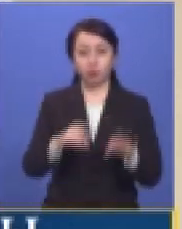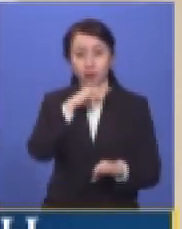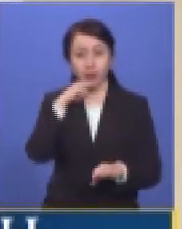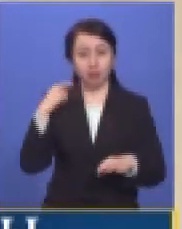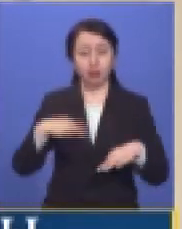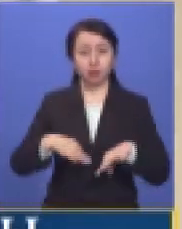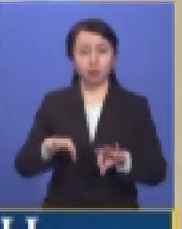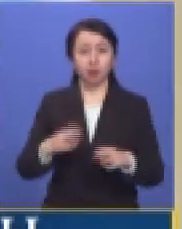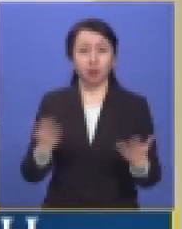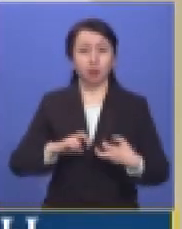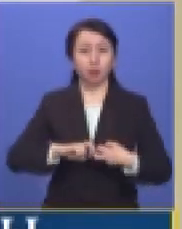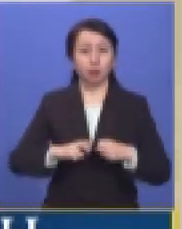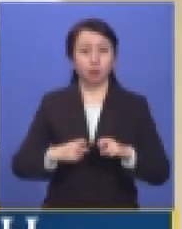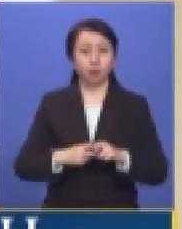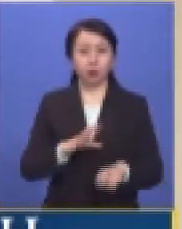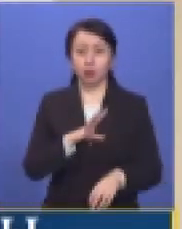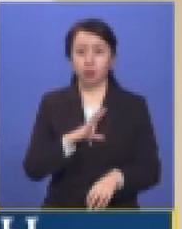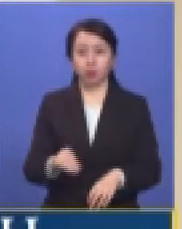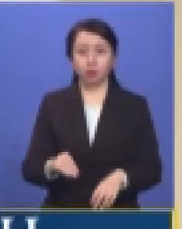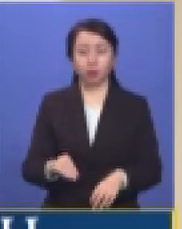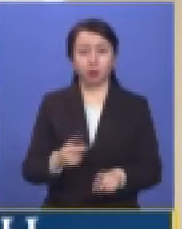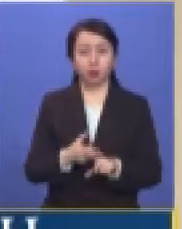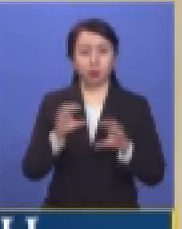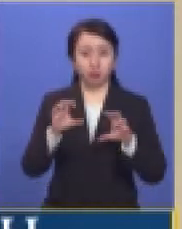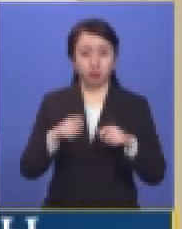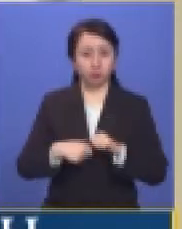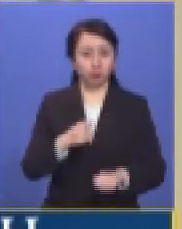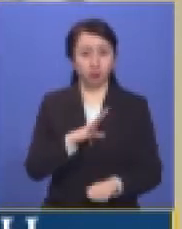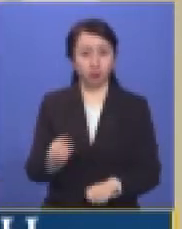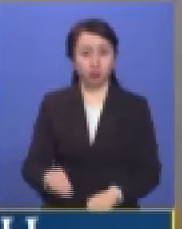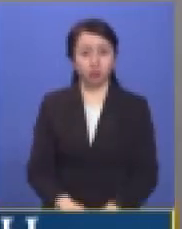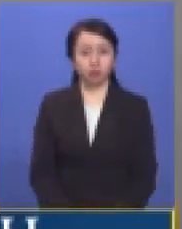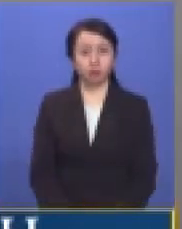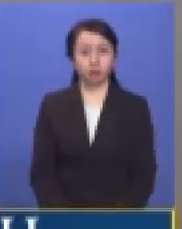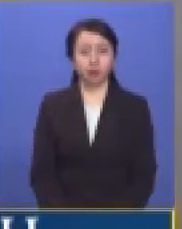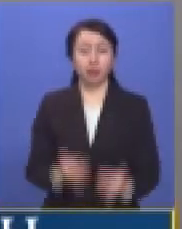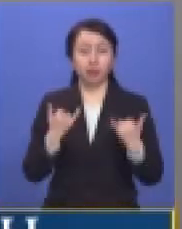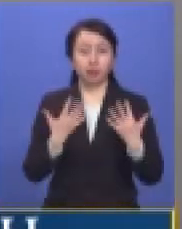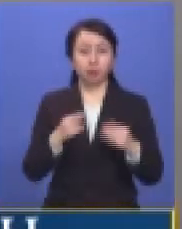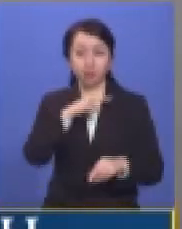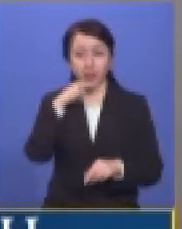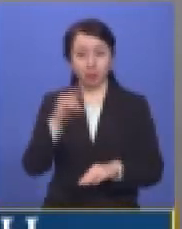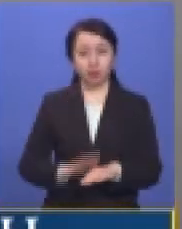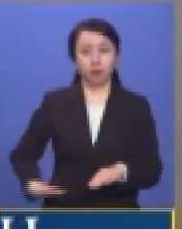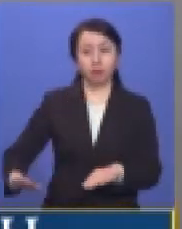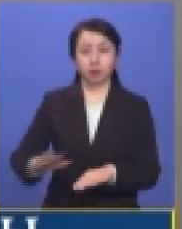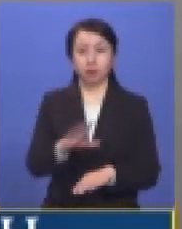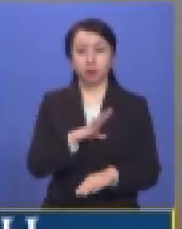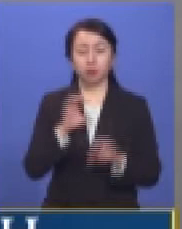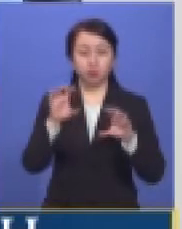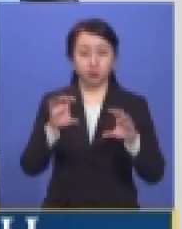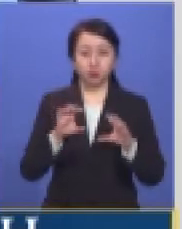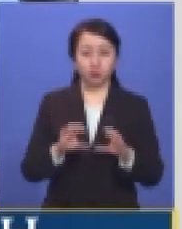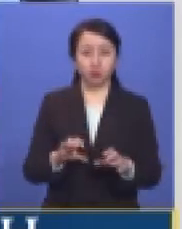машинаны еш проблемасыз мініп жүрмін. Өйткені заңды бұзған жоқпын. Бүгінгі күні Ресей Федерациясында белгіленген заңды